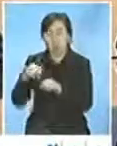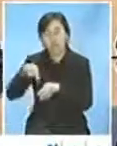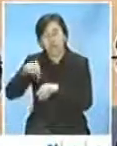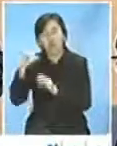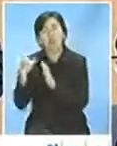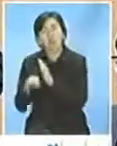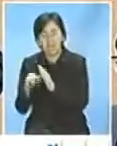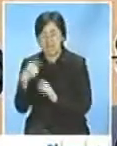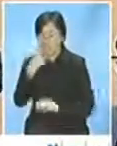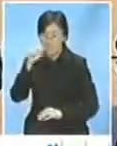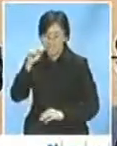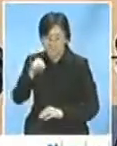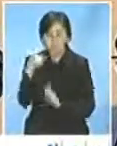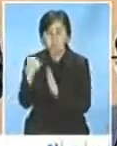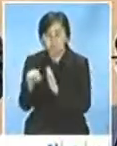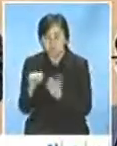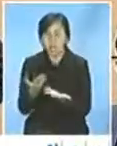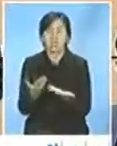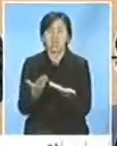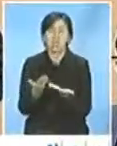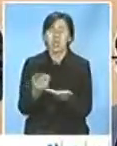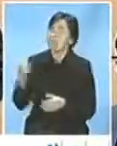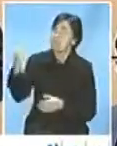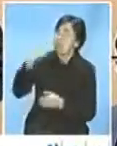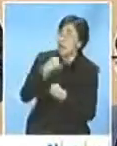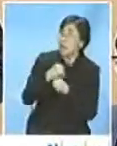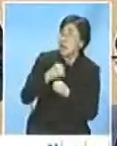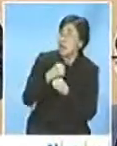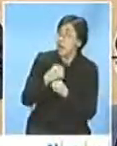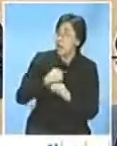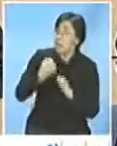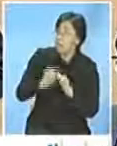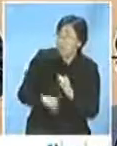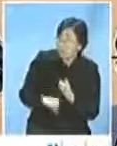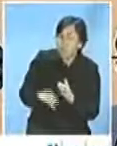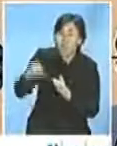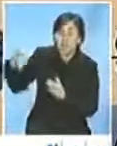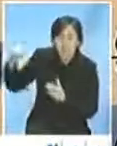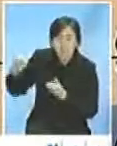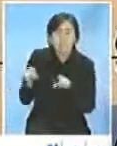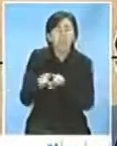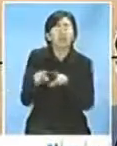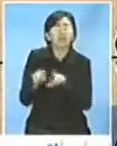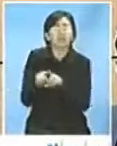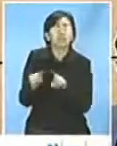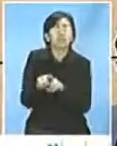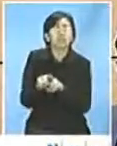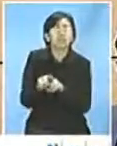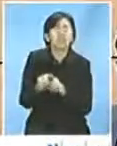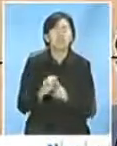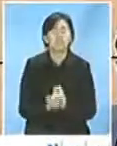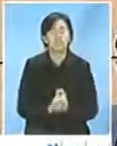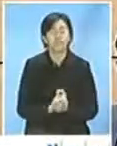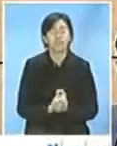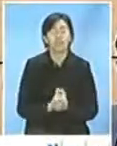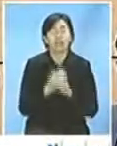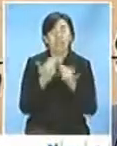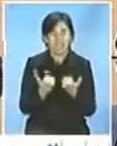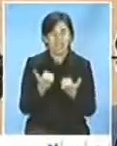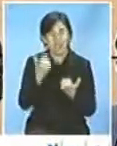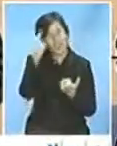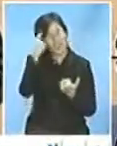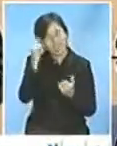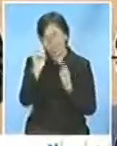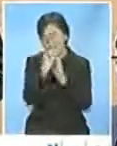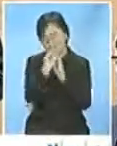สั่งการก็ผิดรับงานก็ไปทำก็ผิดนี่คือหลักของการนิรโทษกรรมแต่เวลานี้เราบิด